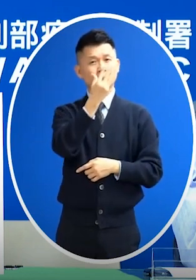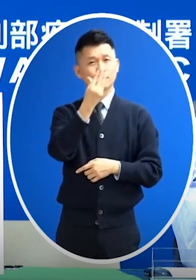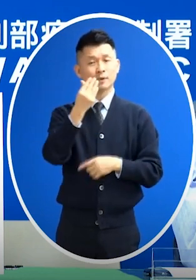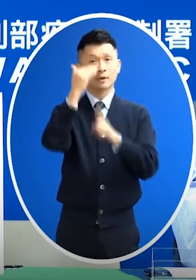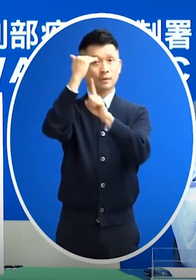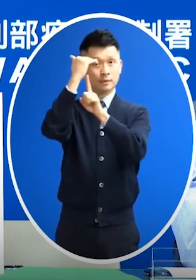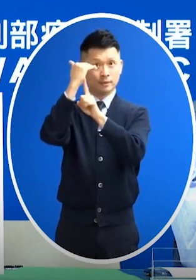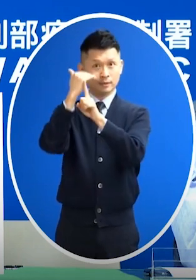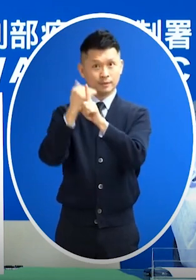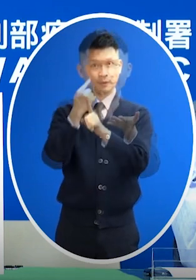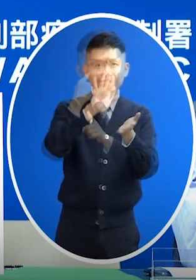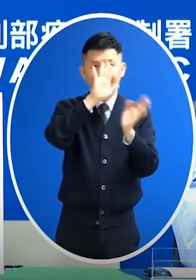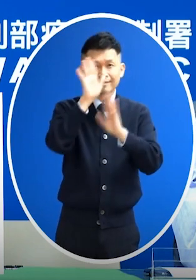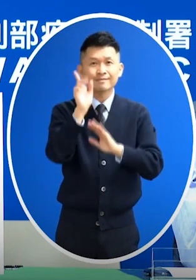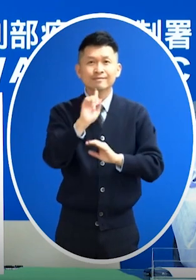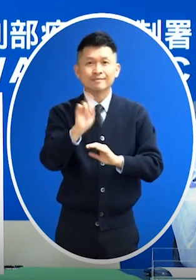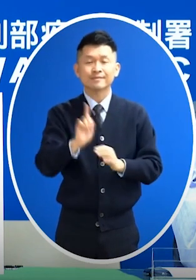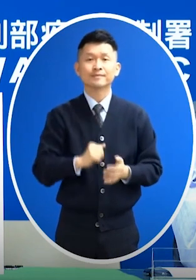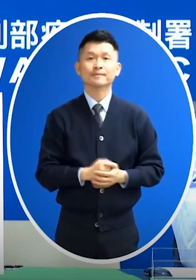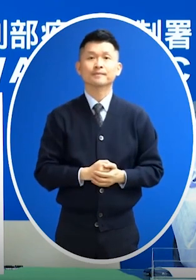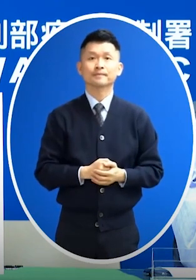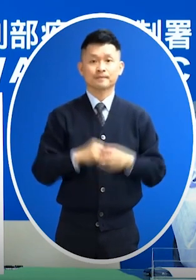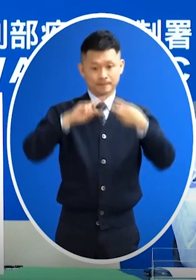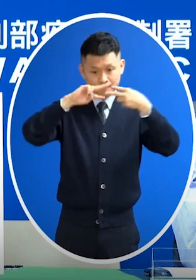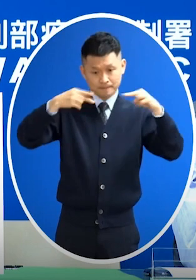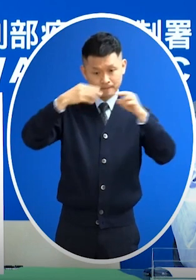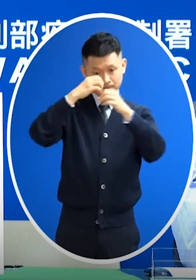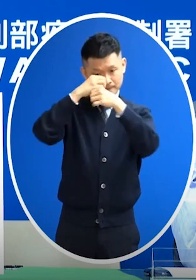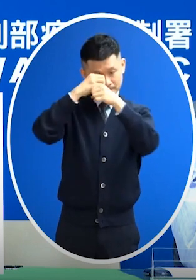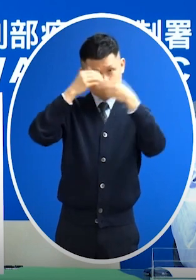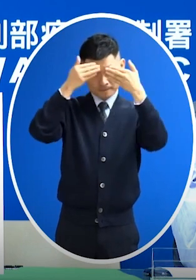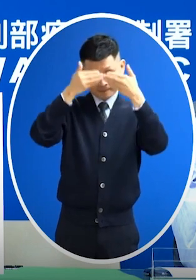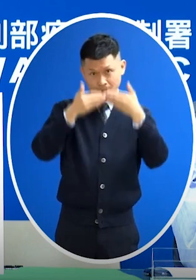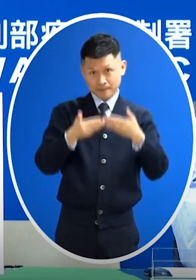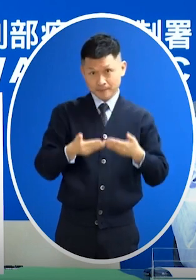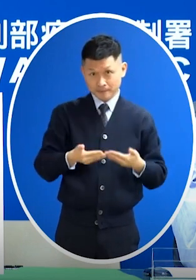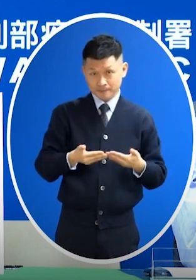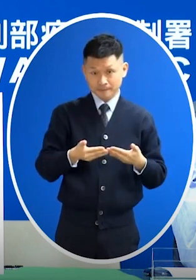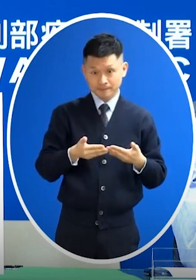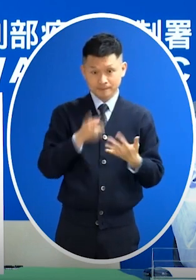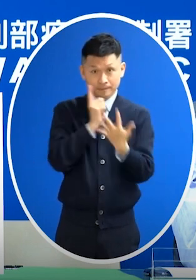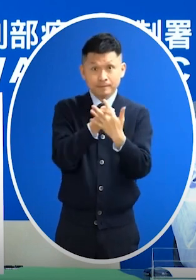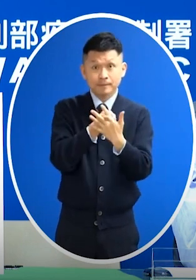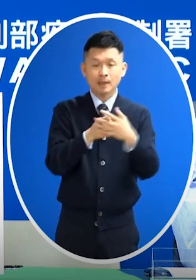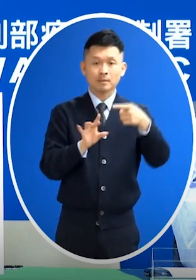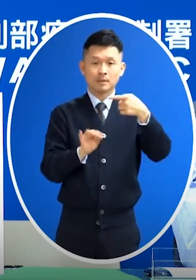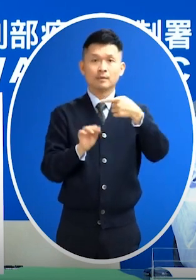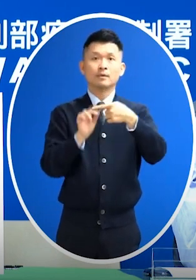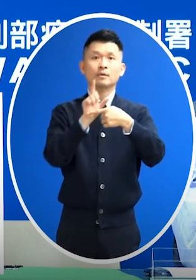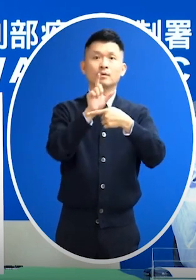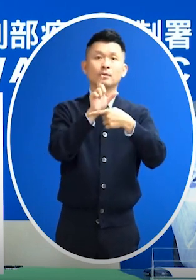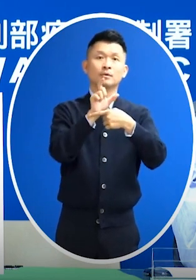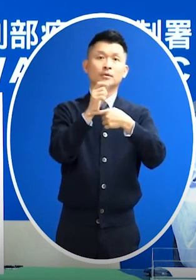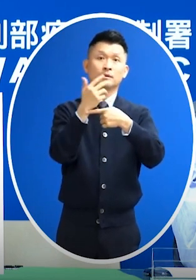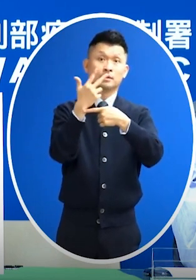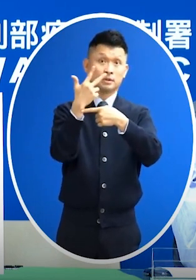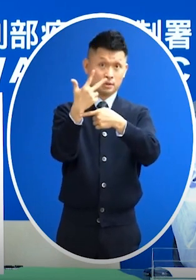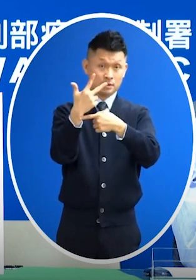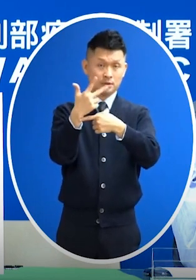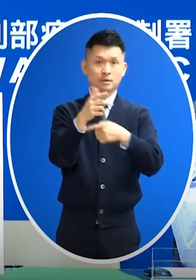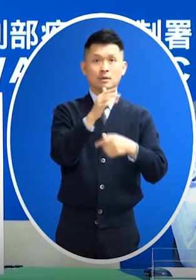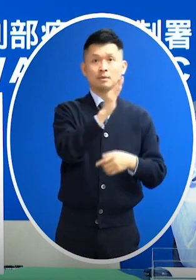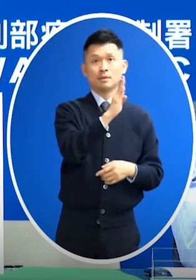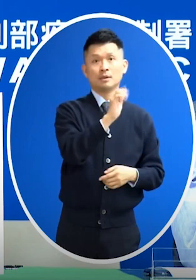情况是非常的明显。根据我们定序的结果那它60.7%还是 BA.5%，